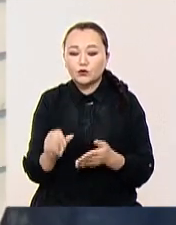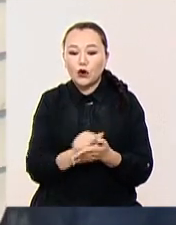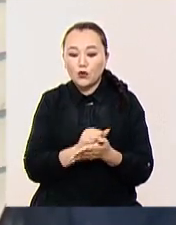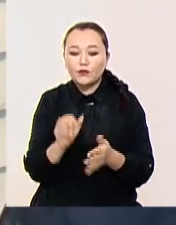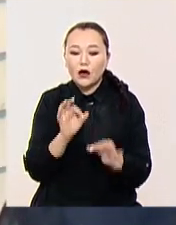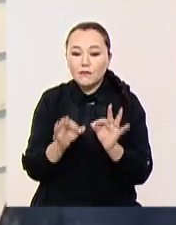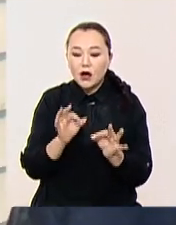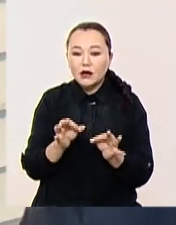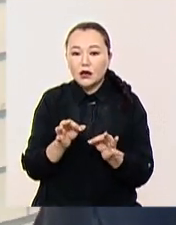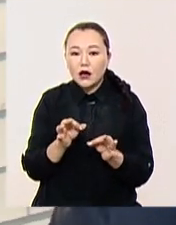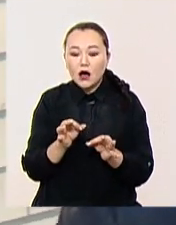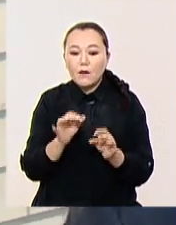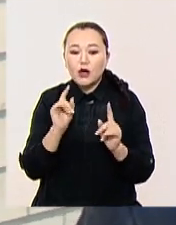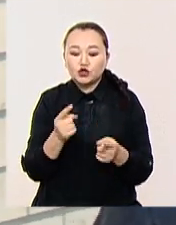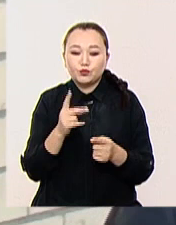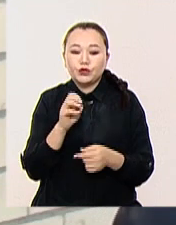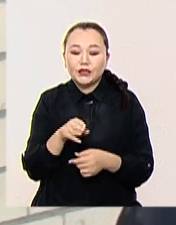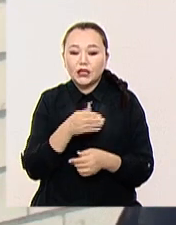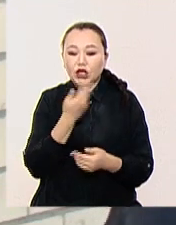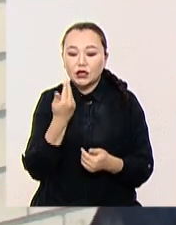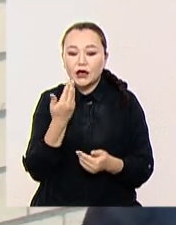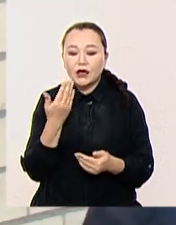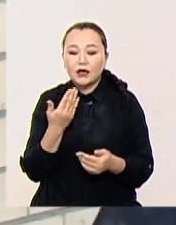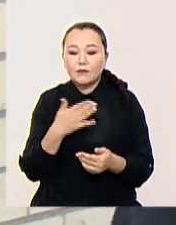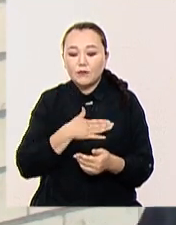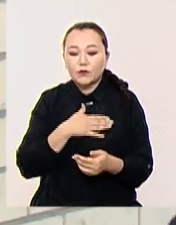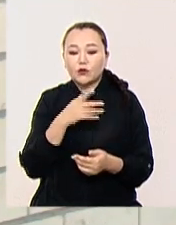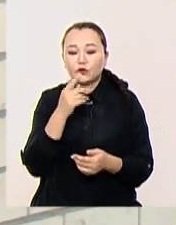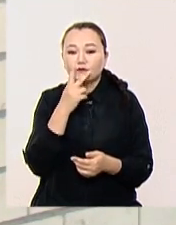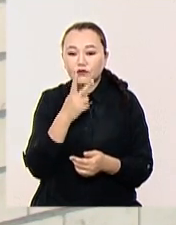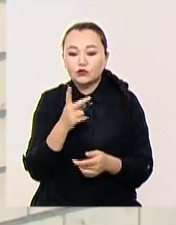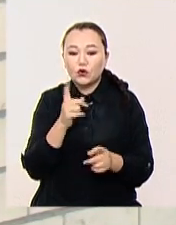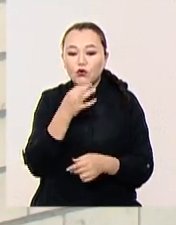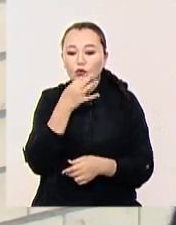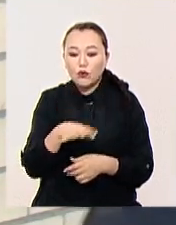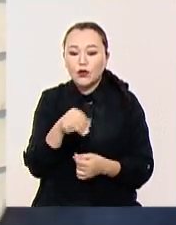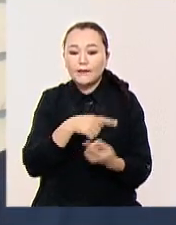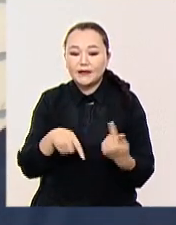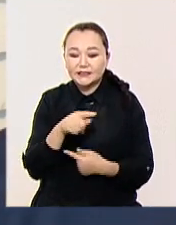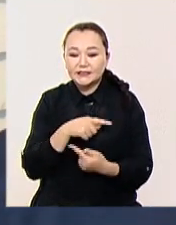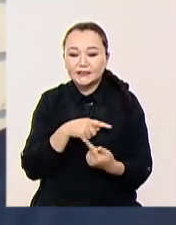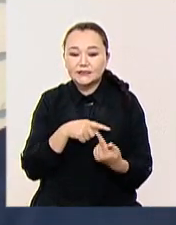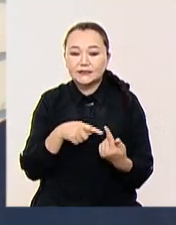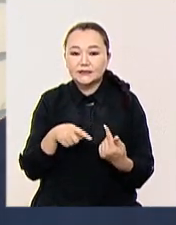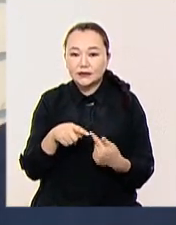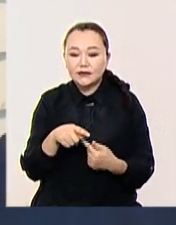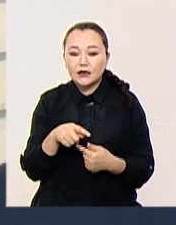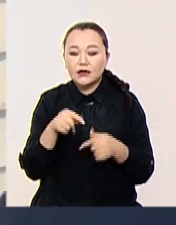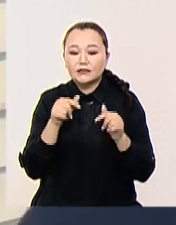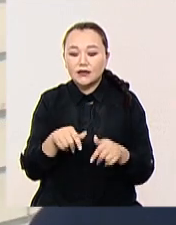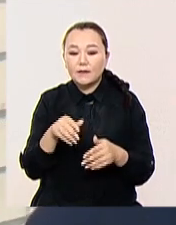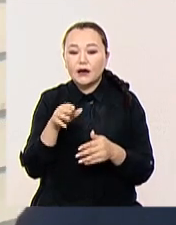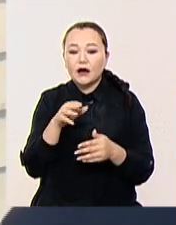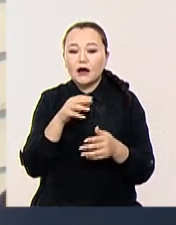документами нормально, почему нет? И если с такой точки зрения, то любой бизнес, ну, вот здесь